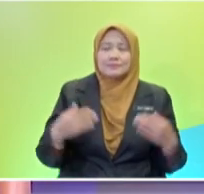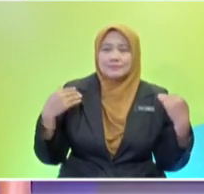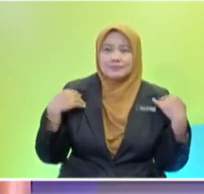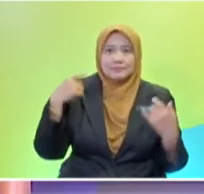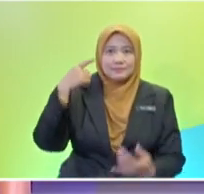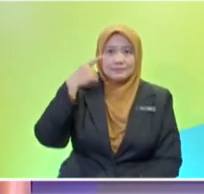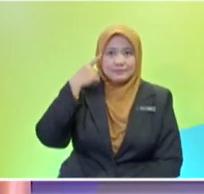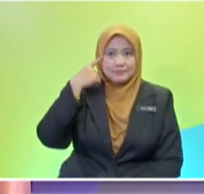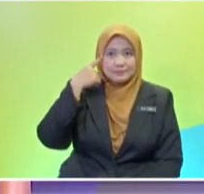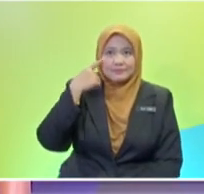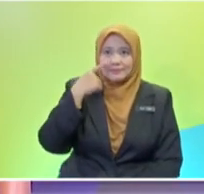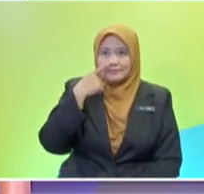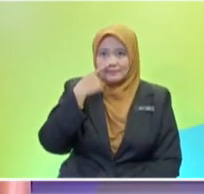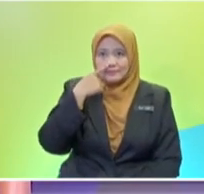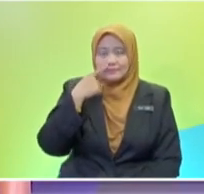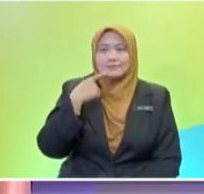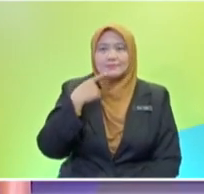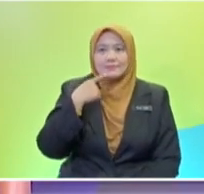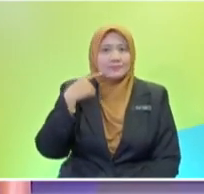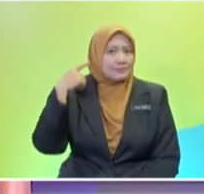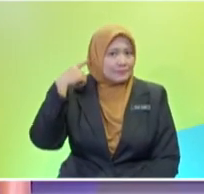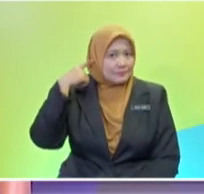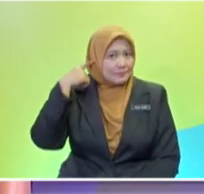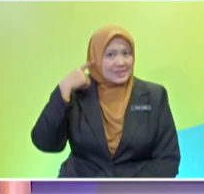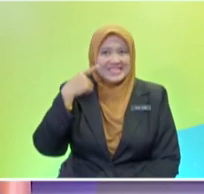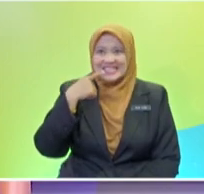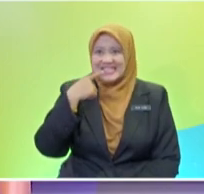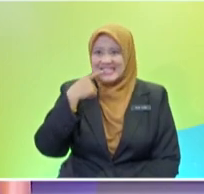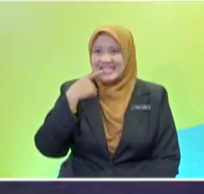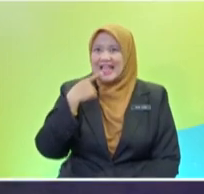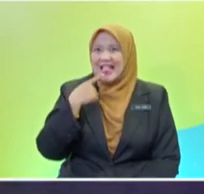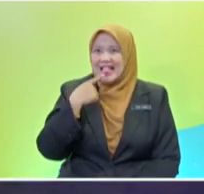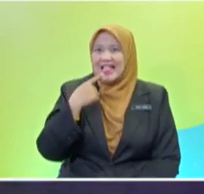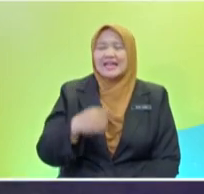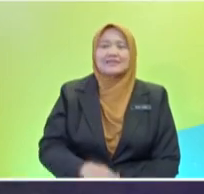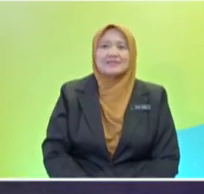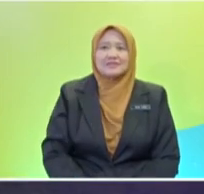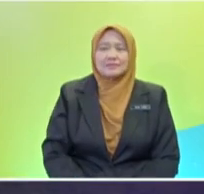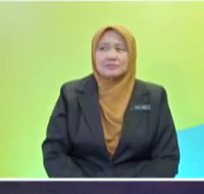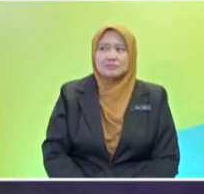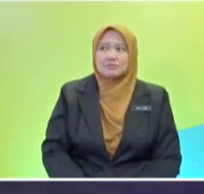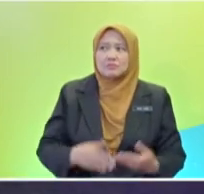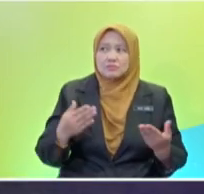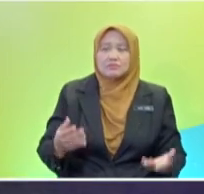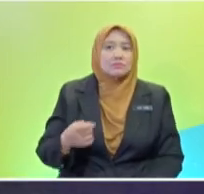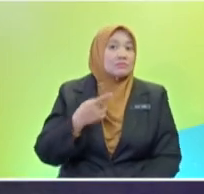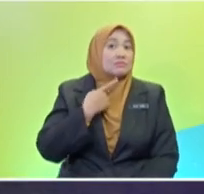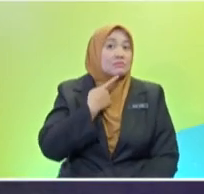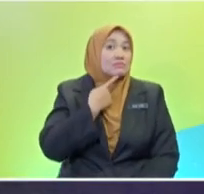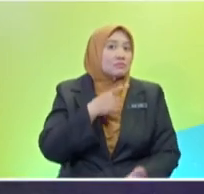hidung telinga mulut gigi lidah dan sebagainya bawahnya kita menghapus